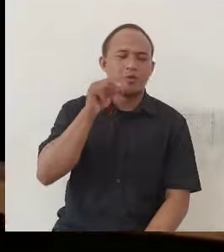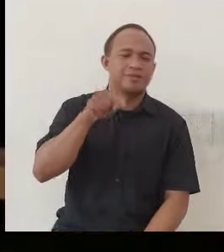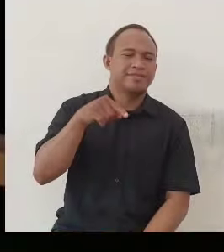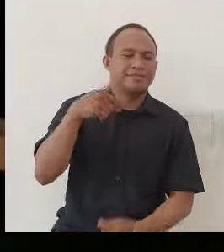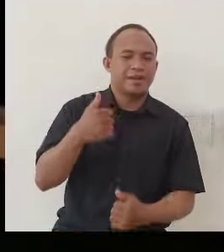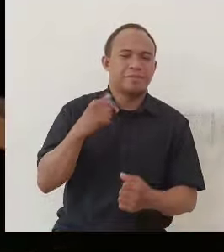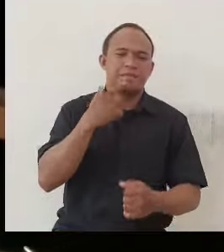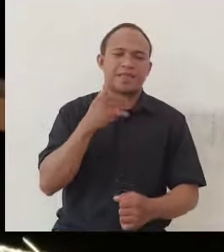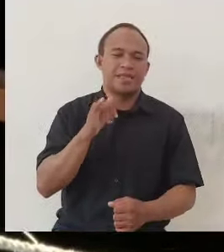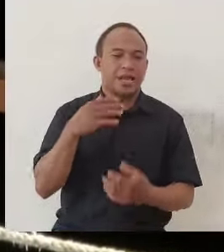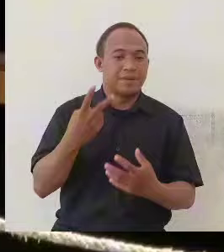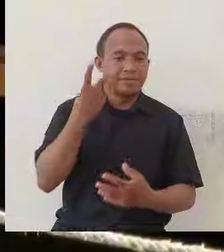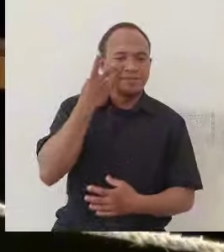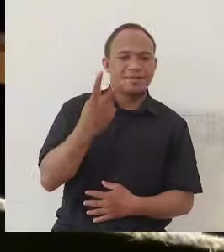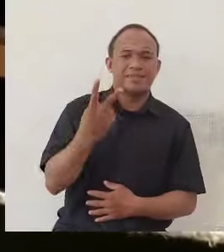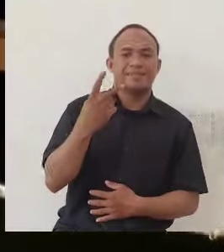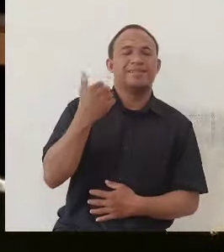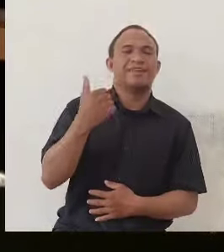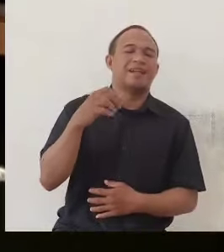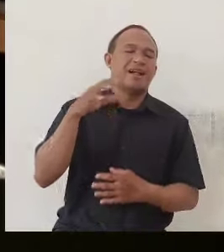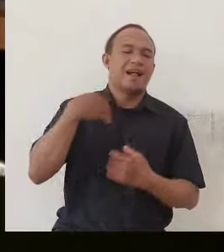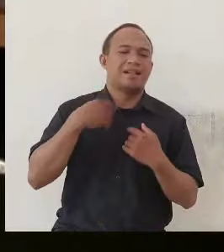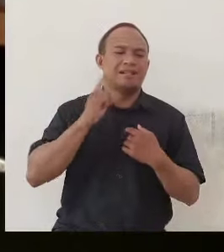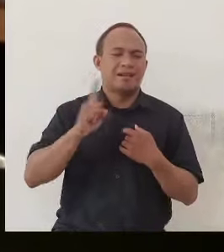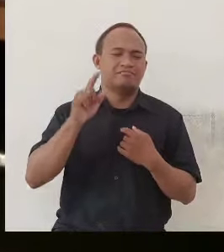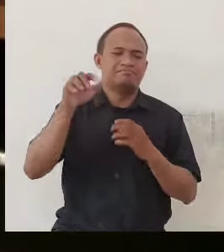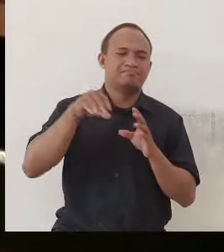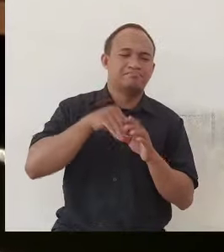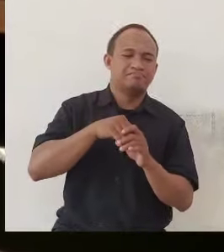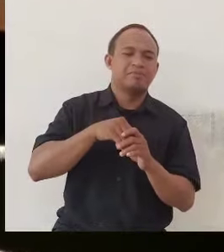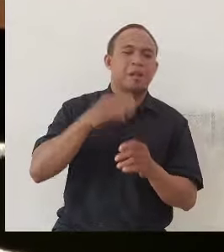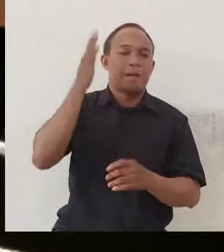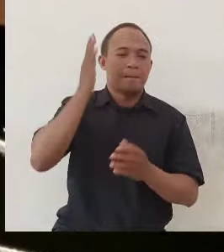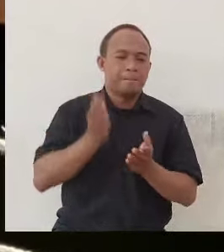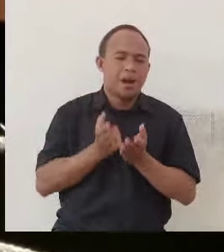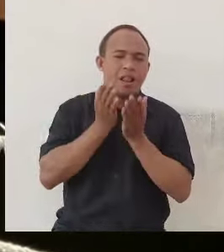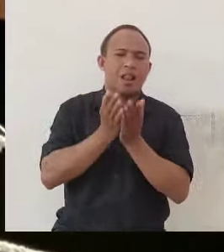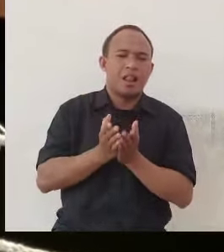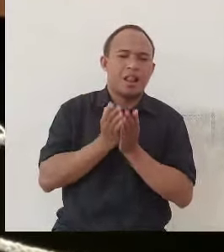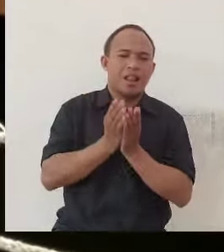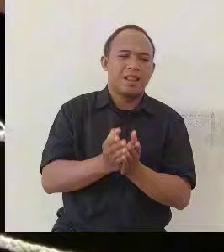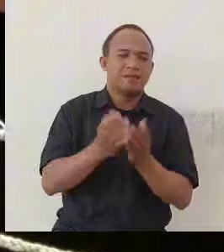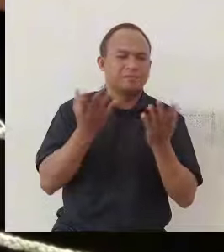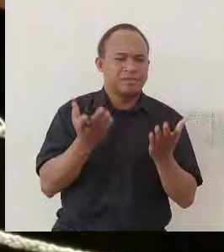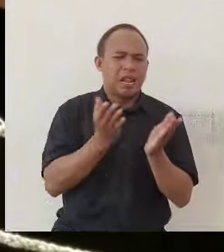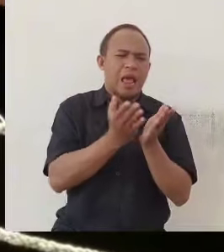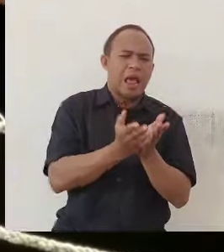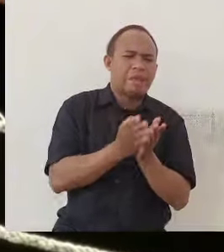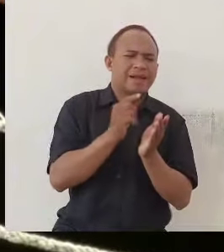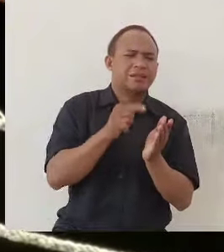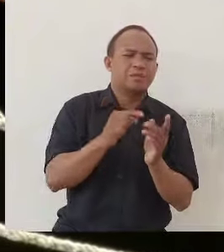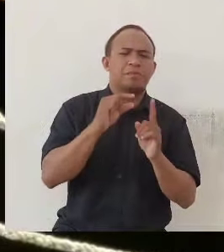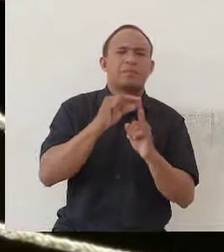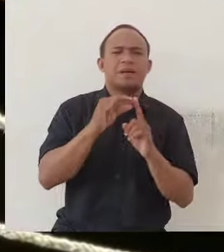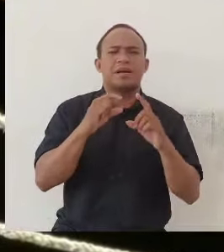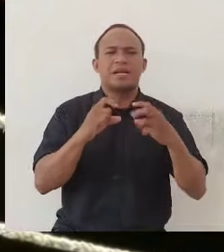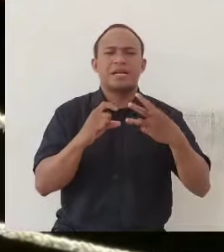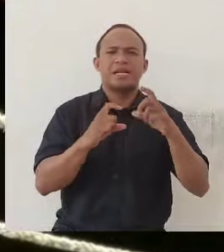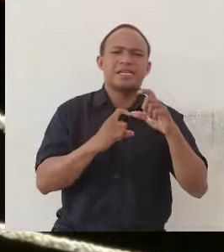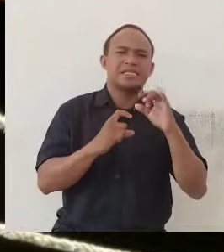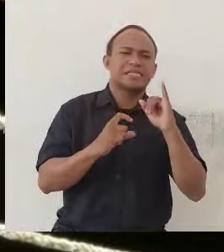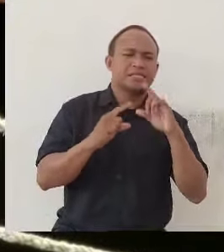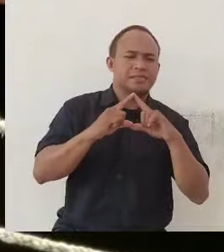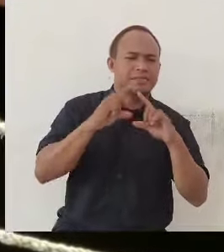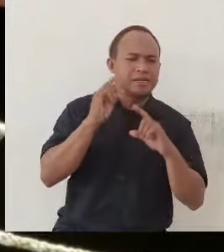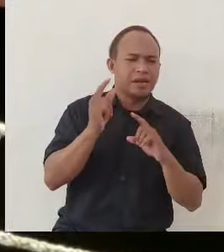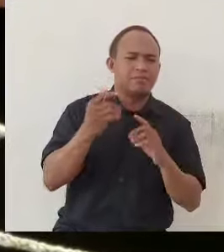Nah, Mitra Kominfotik, seperti kalian lihat di belakang kami berdua, ini adalah penampakan dari kapal, semacam kapal... Kapal pesiar. Iya,